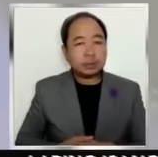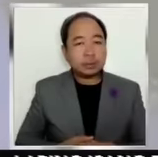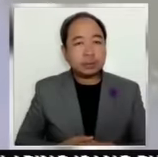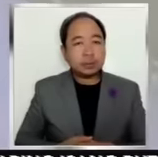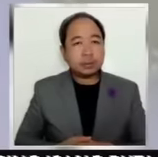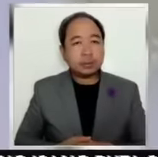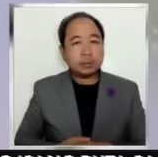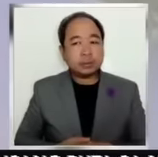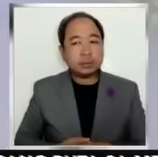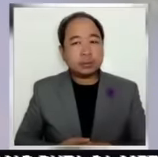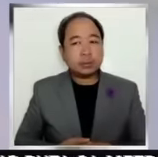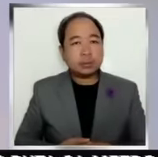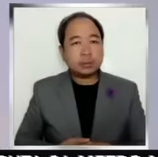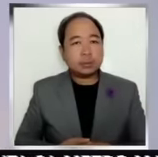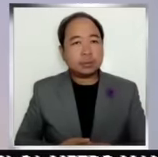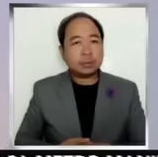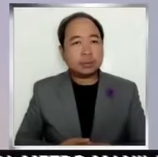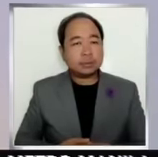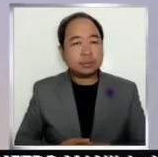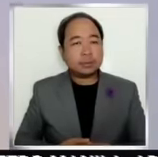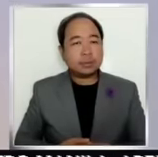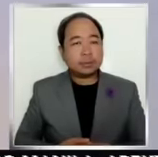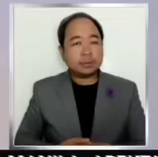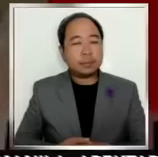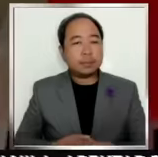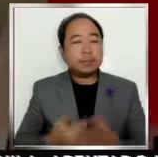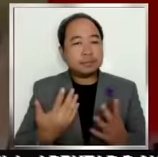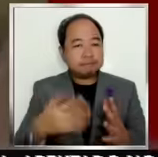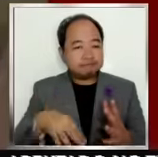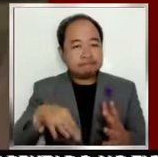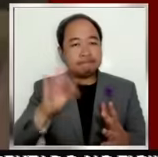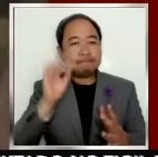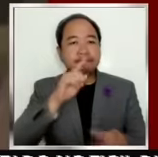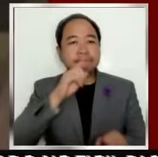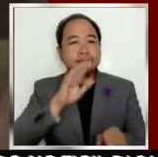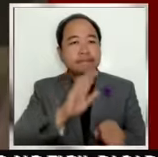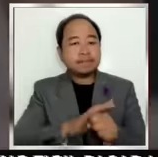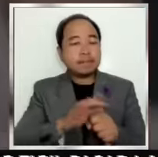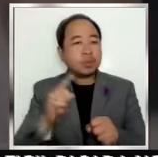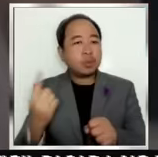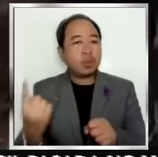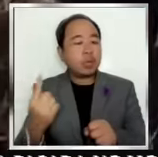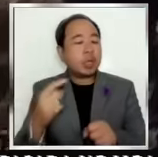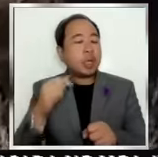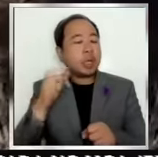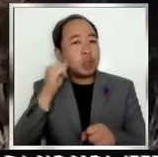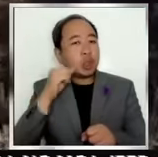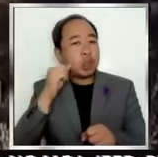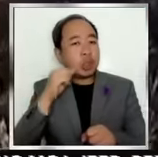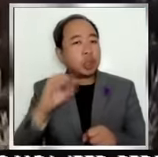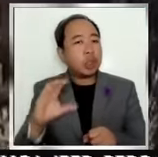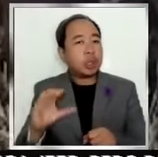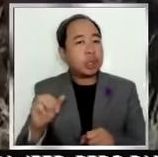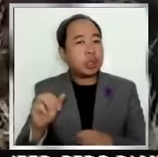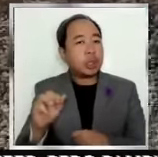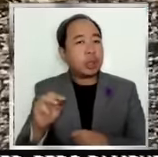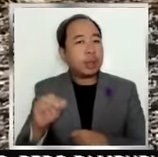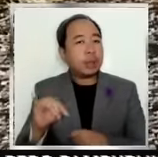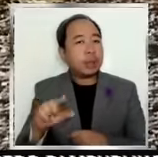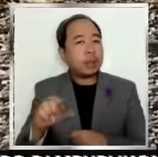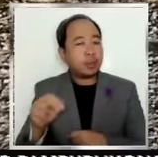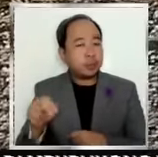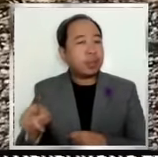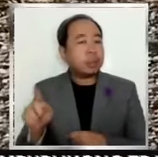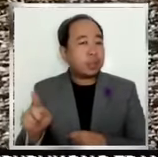exclusive kumpirmadong ang nawawalang beauty pageant contestant na si Katherine camelon ang isinakay sa Pulang SUV na